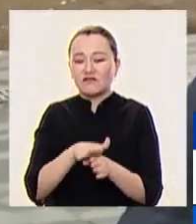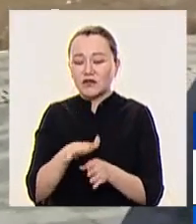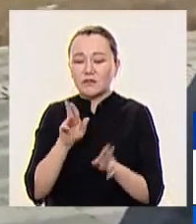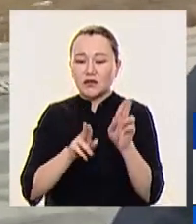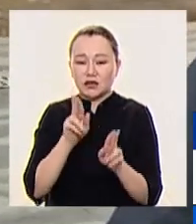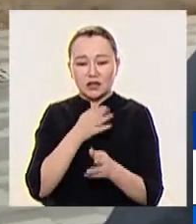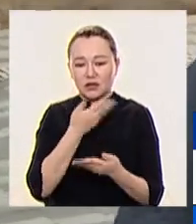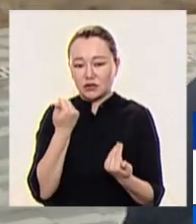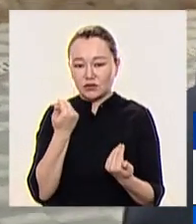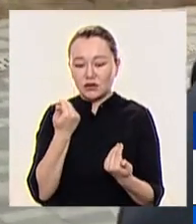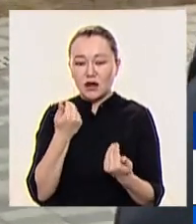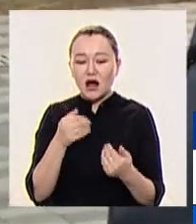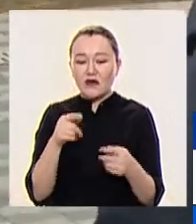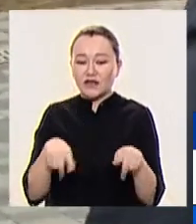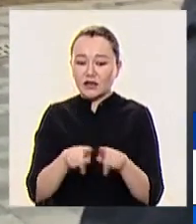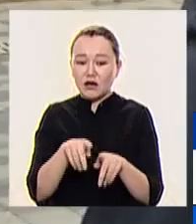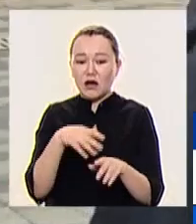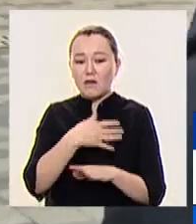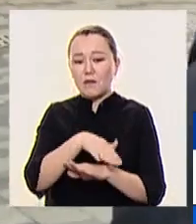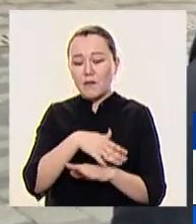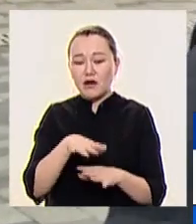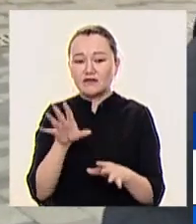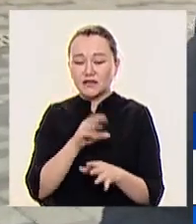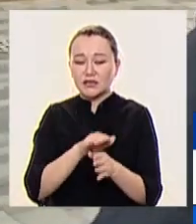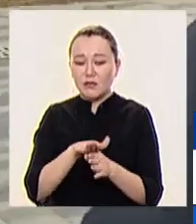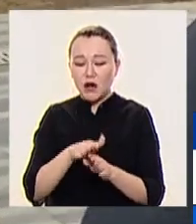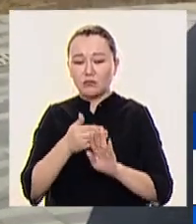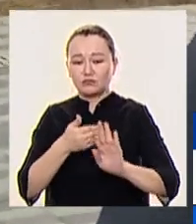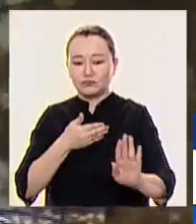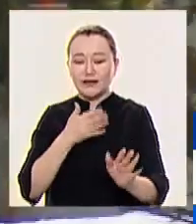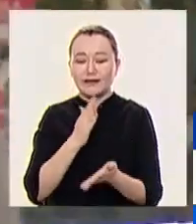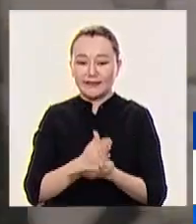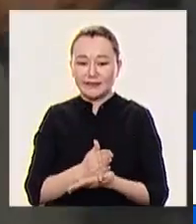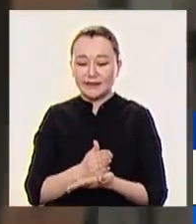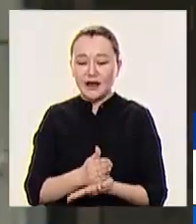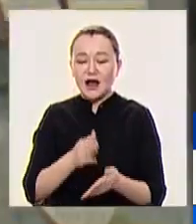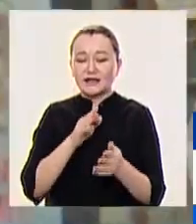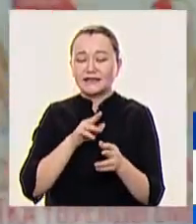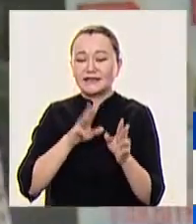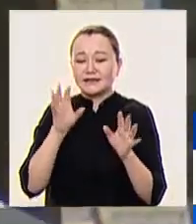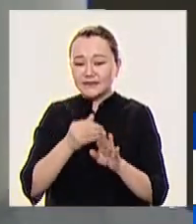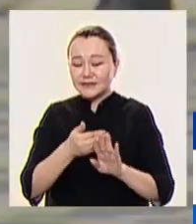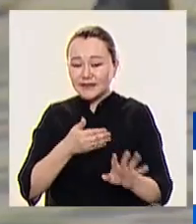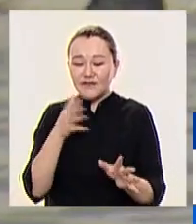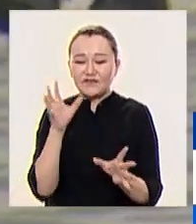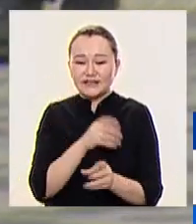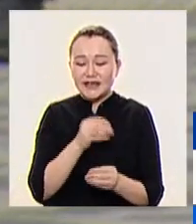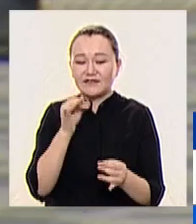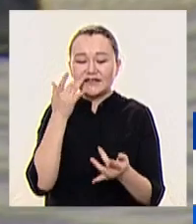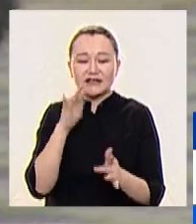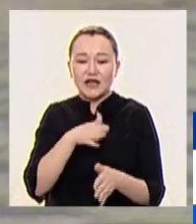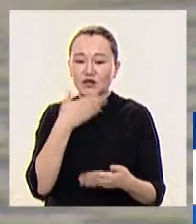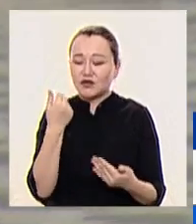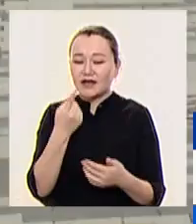предосторожности. А в таких вот открытых местах более-менее свободно, так как дистанция соблюдается. Но дистанцию соблюдают не везде и не всегда. И